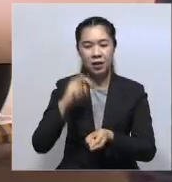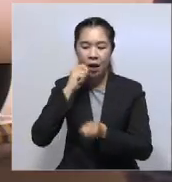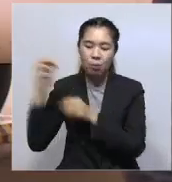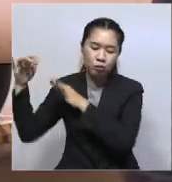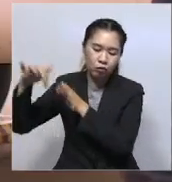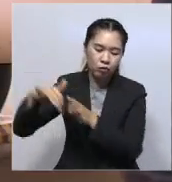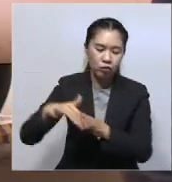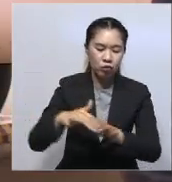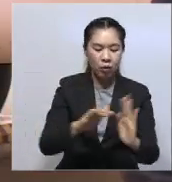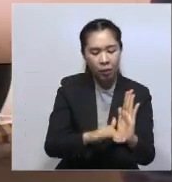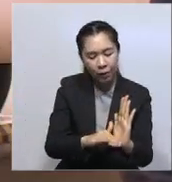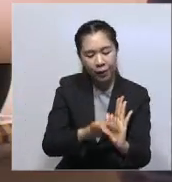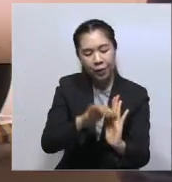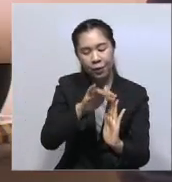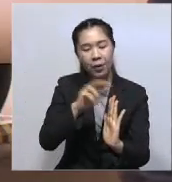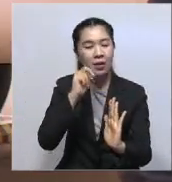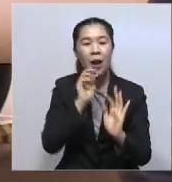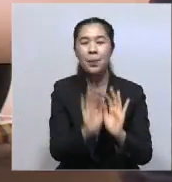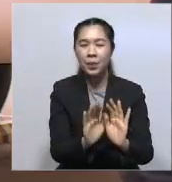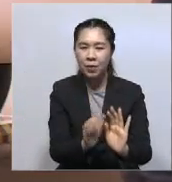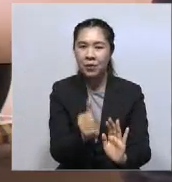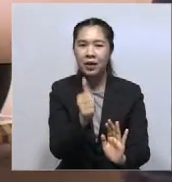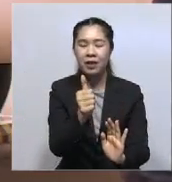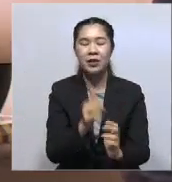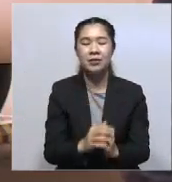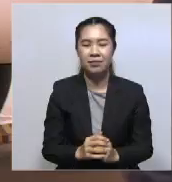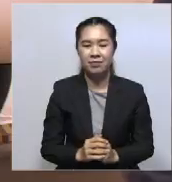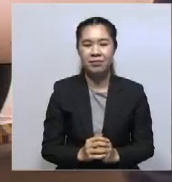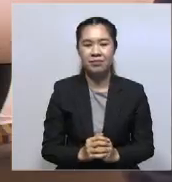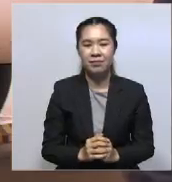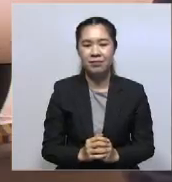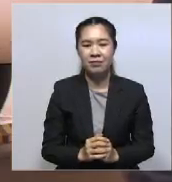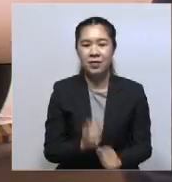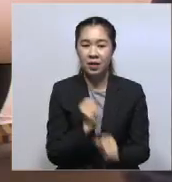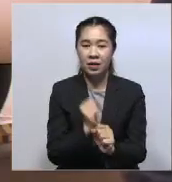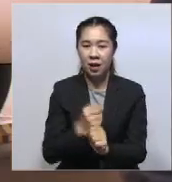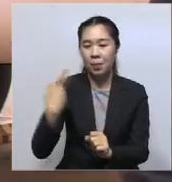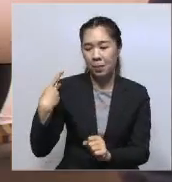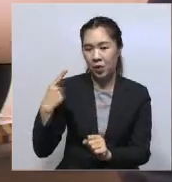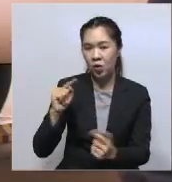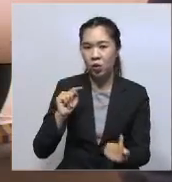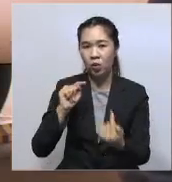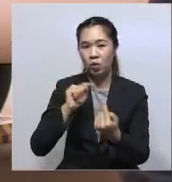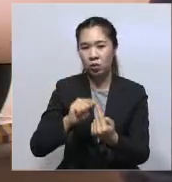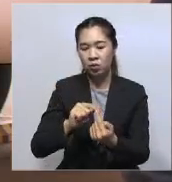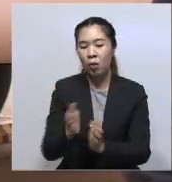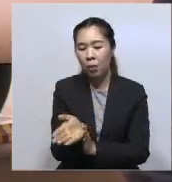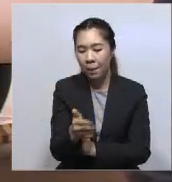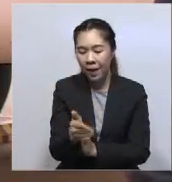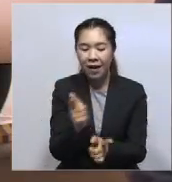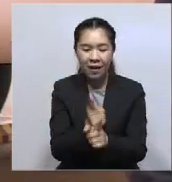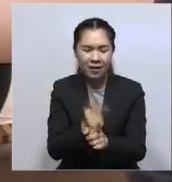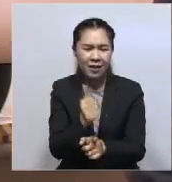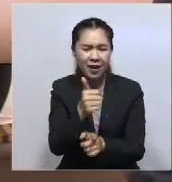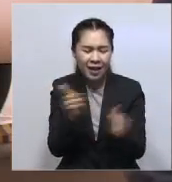ำเป็นแก้มลิงสามารถที่จะเก็บกักน้ำไว้ได้อีกแล้วก็ยังสามารถทำประโยชน์ในเรื่องของประมงระยะสั้นที่เข